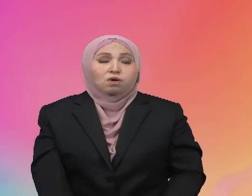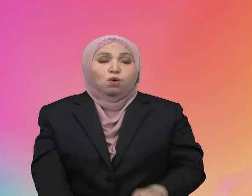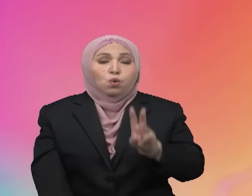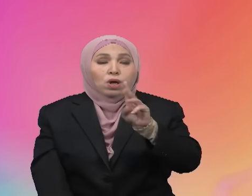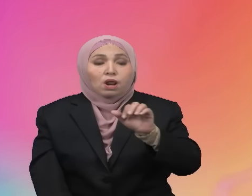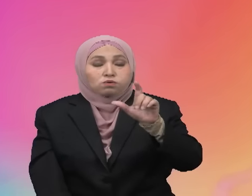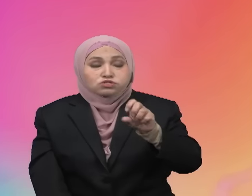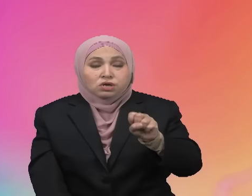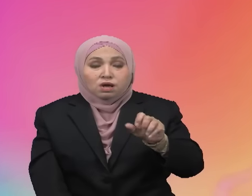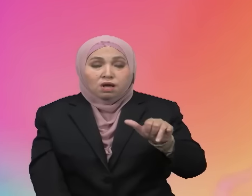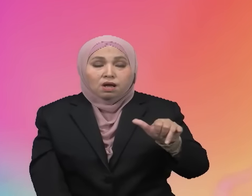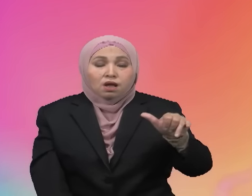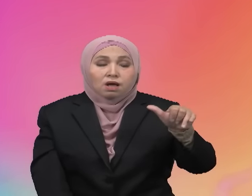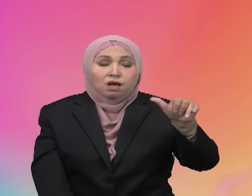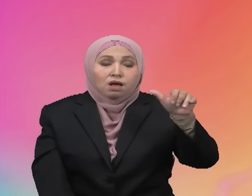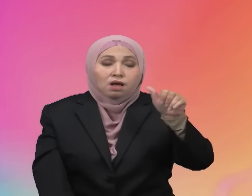فَعَلُوهُ وَلَوْ